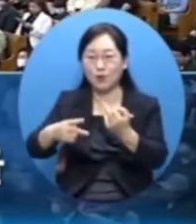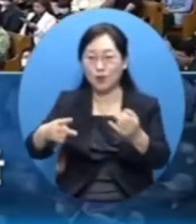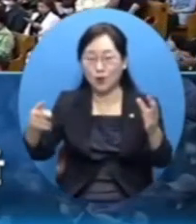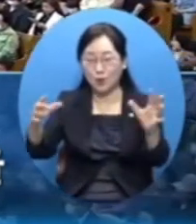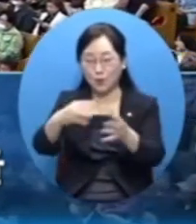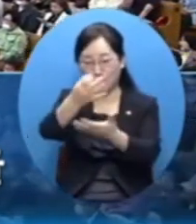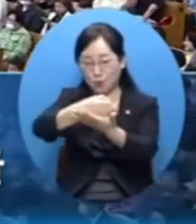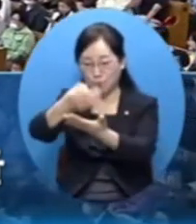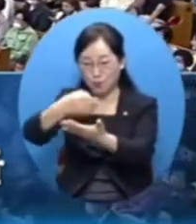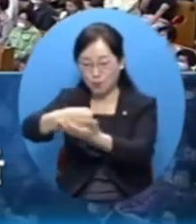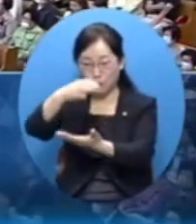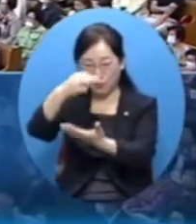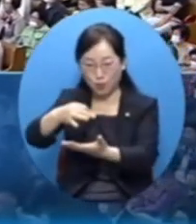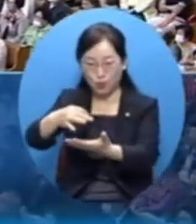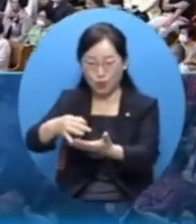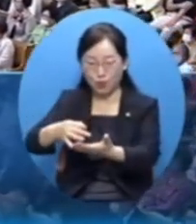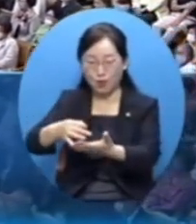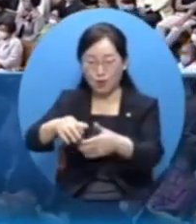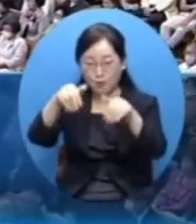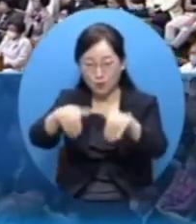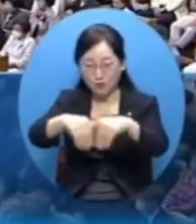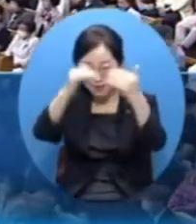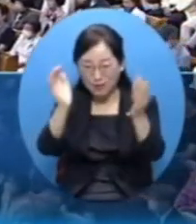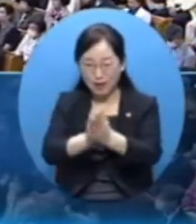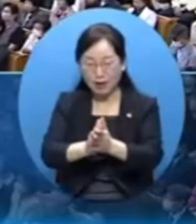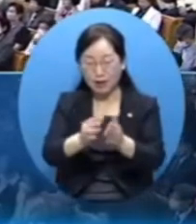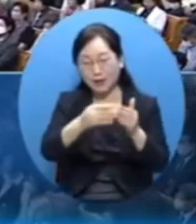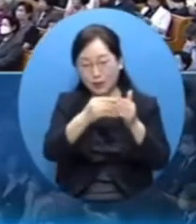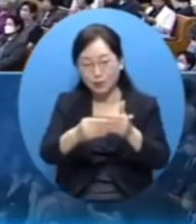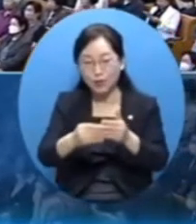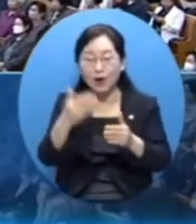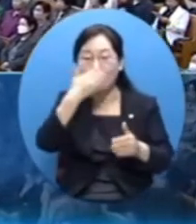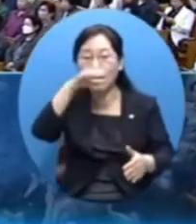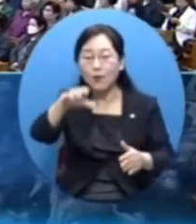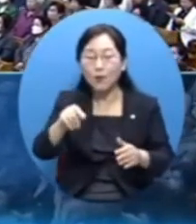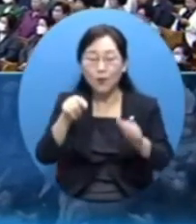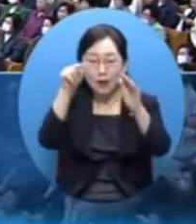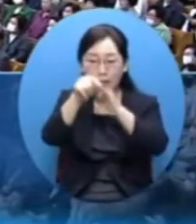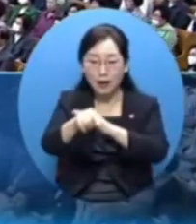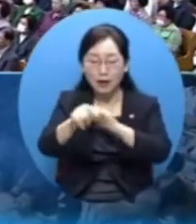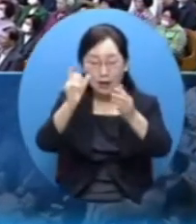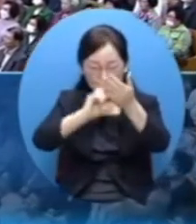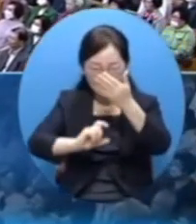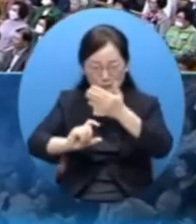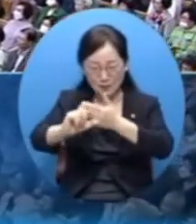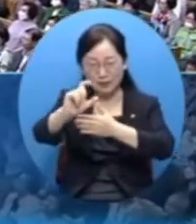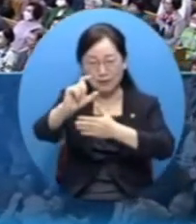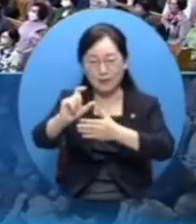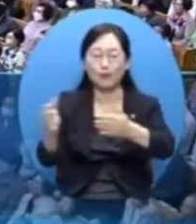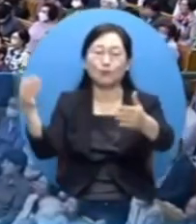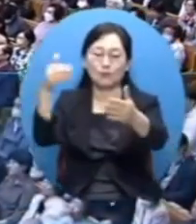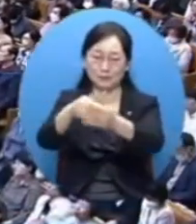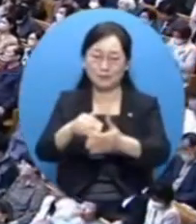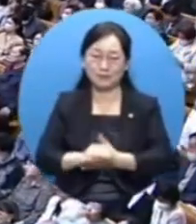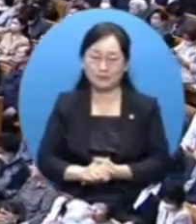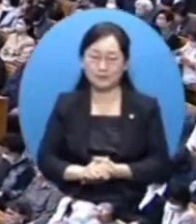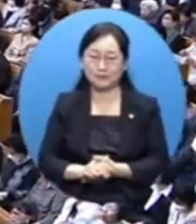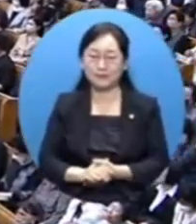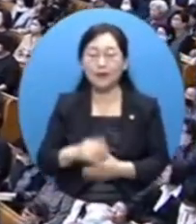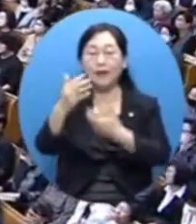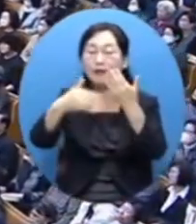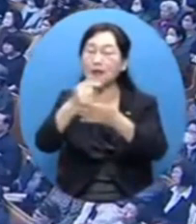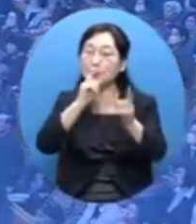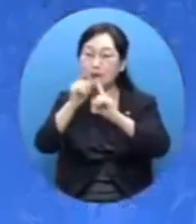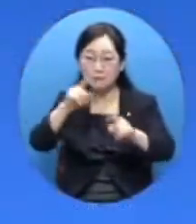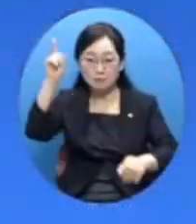소유와 얻은 사람들을 이끌고 가나안 땅으로 가려고 떠나서 마침내 가나한 땅으로 들어갔더라 하나님 말씀을